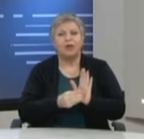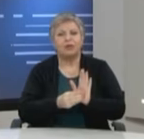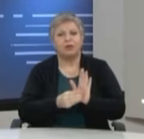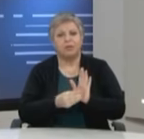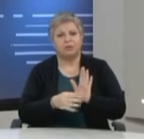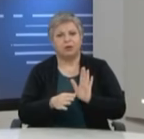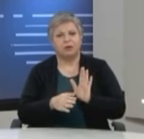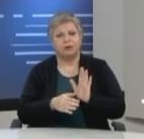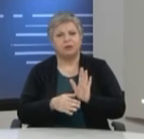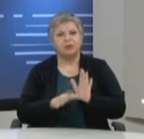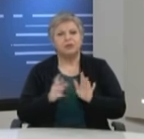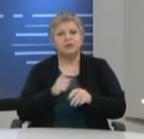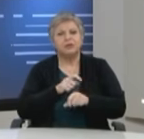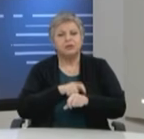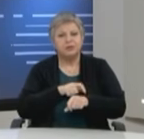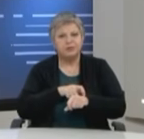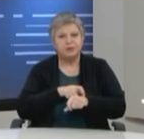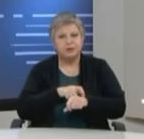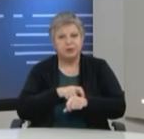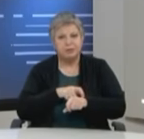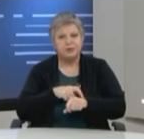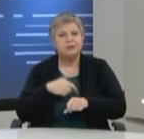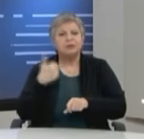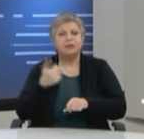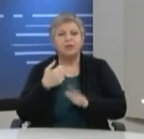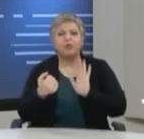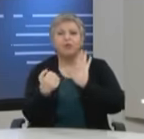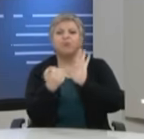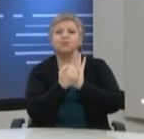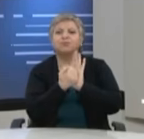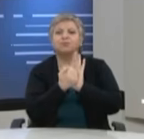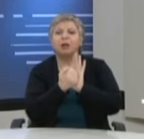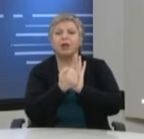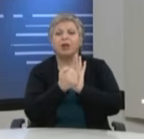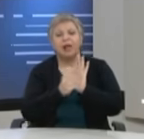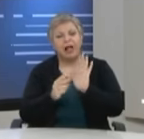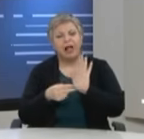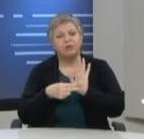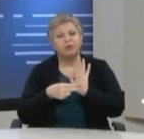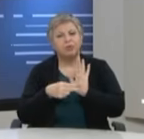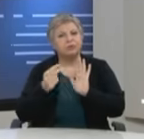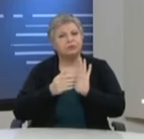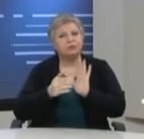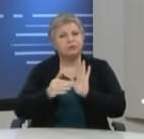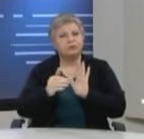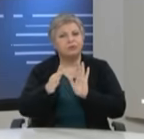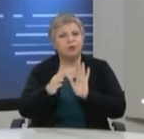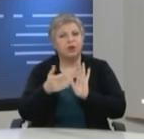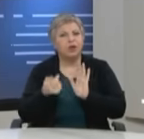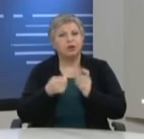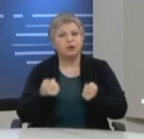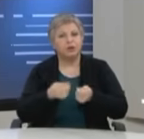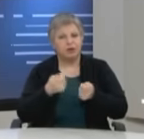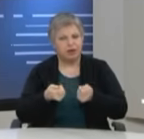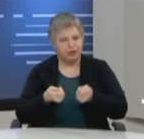τραγικά εκτεθειμένες σήμερα, αφού το ζήτημα των εμπορικών σημάτων παραπέμπεται στο μέλλον. Βρήκα